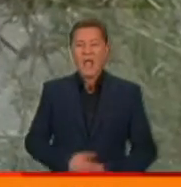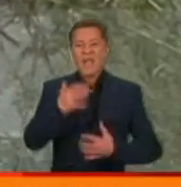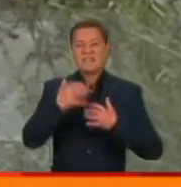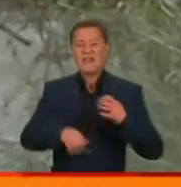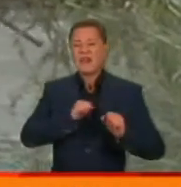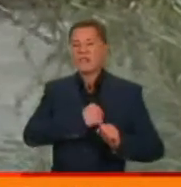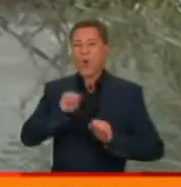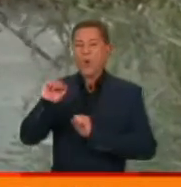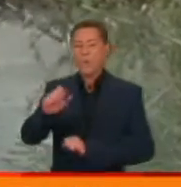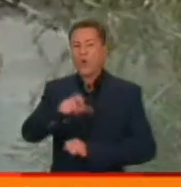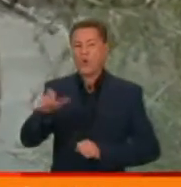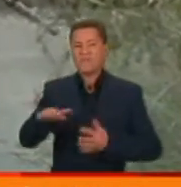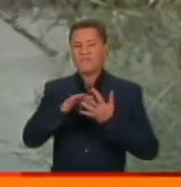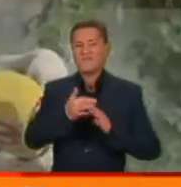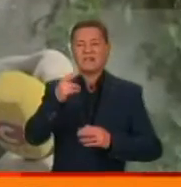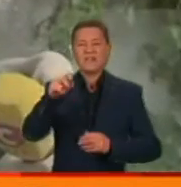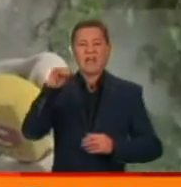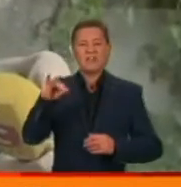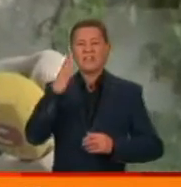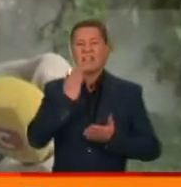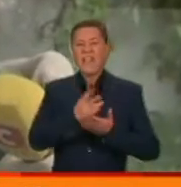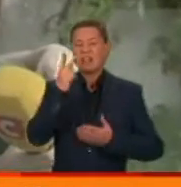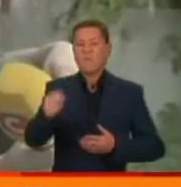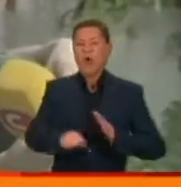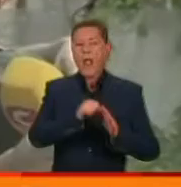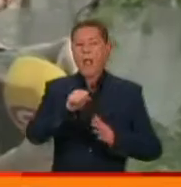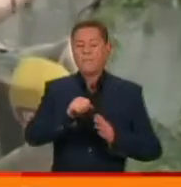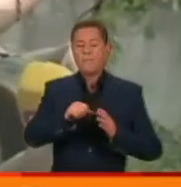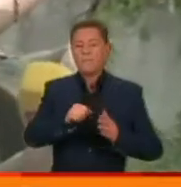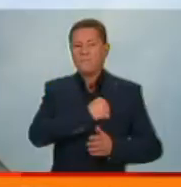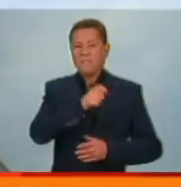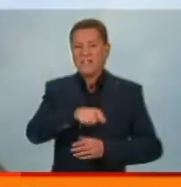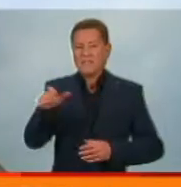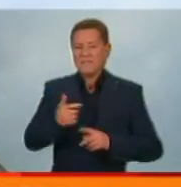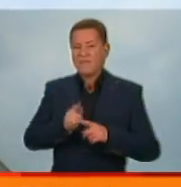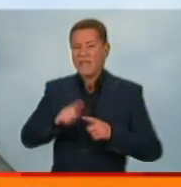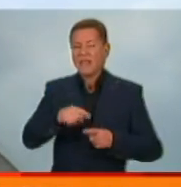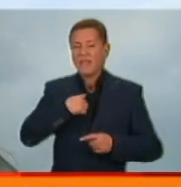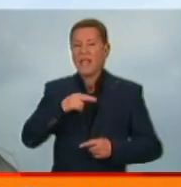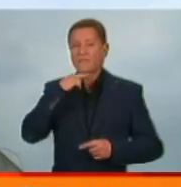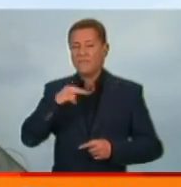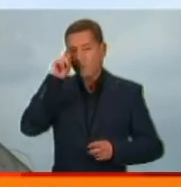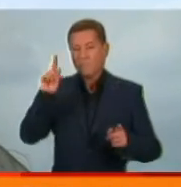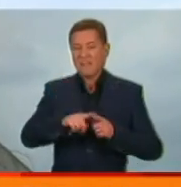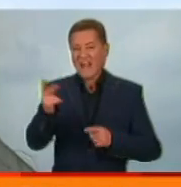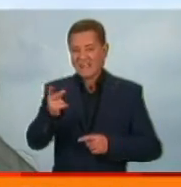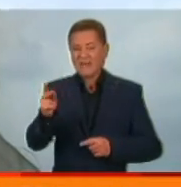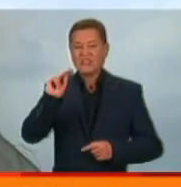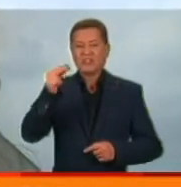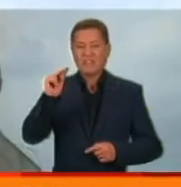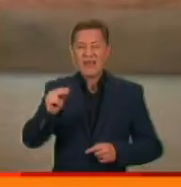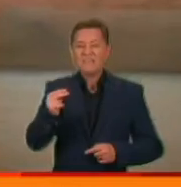Серед оборонців селища Дачі є двоє бійців, на яких я не міг не звернути уваги. Брати Ярослав та Владислав Шульгани з